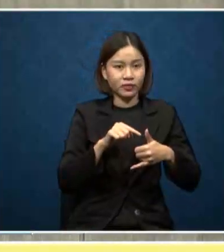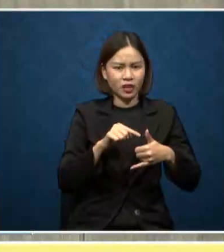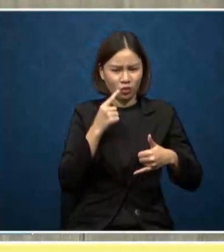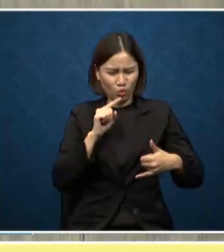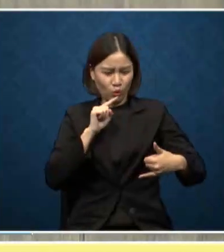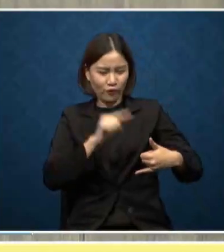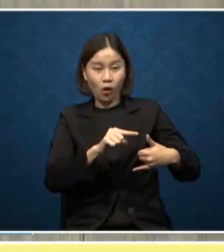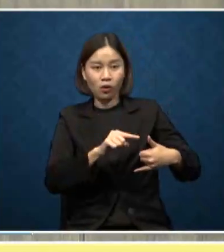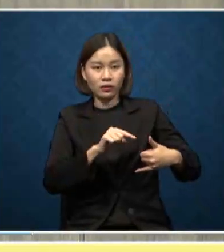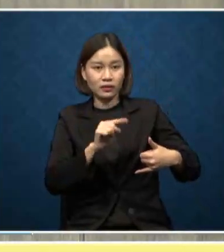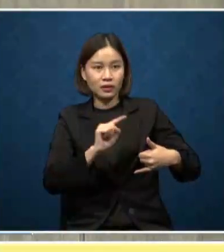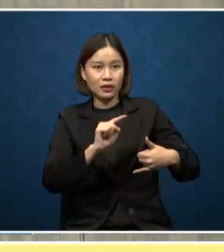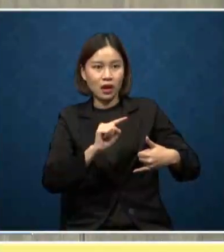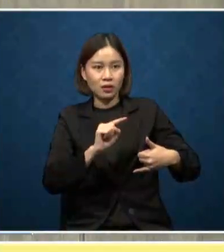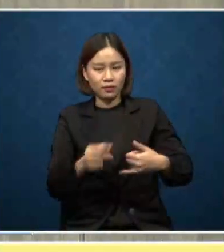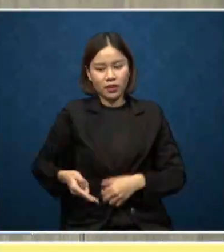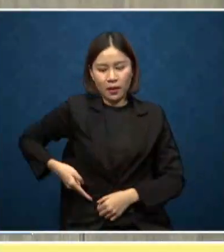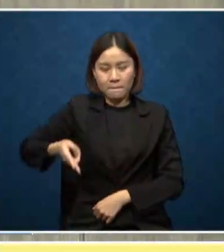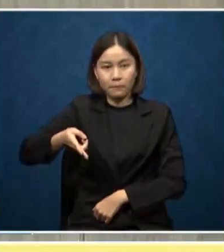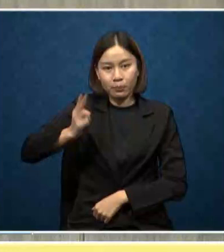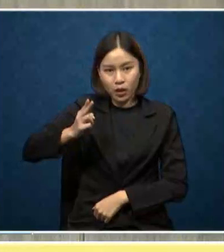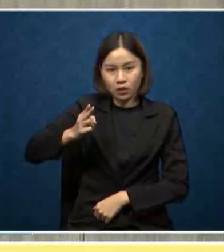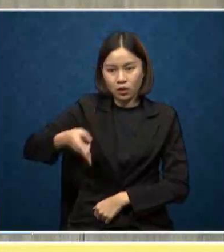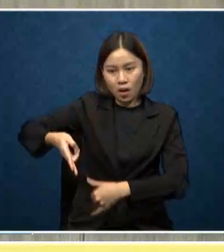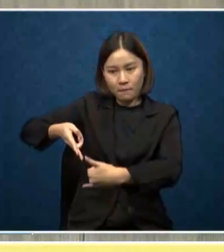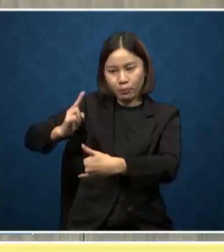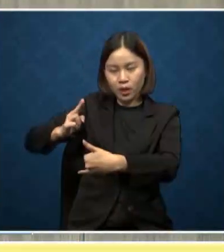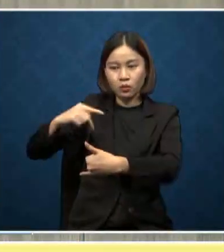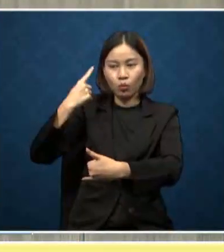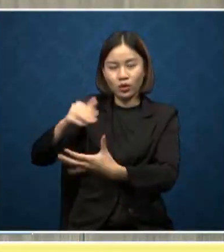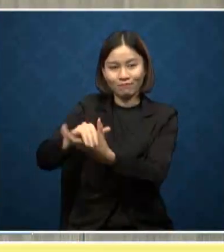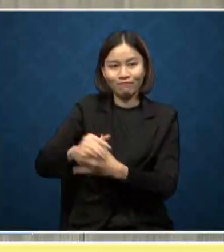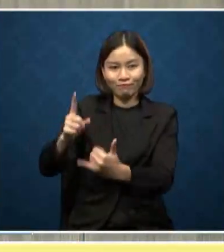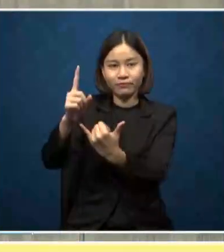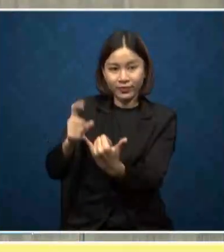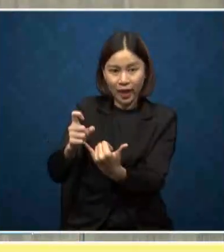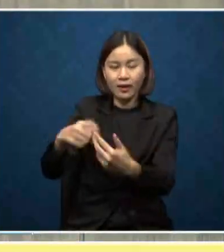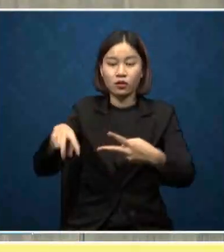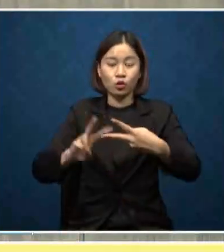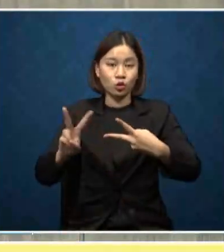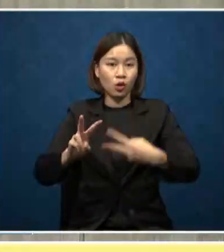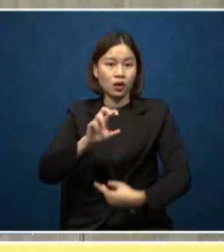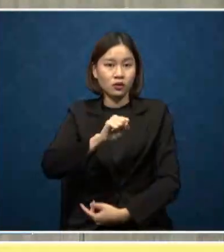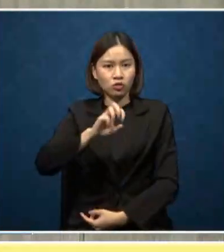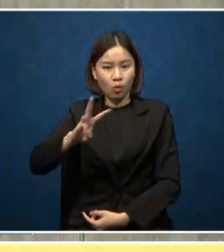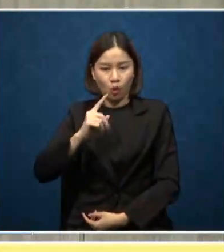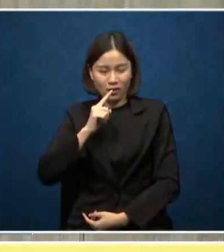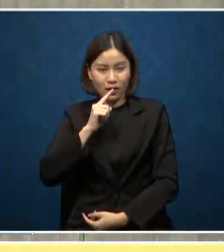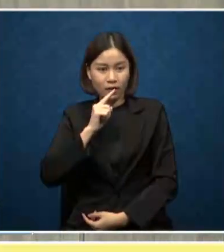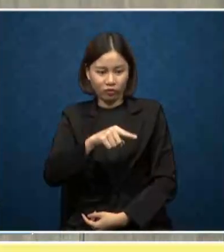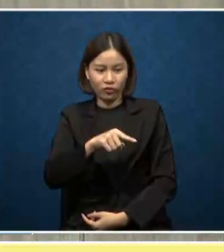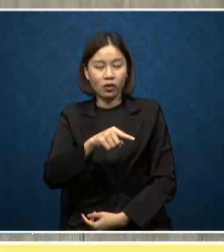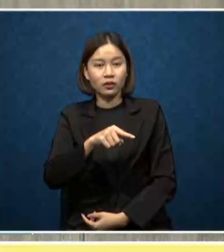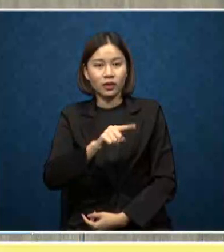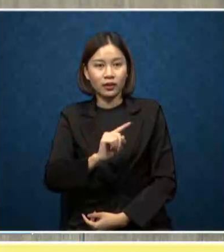หาเรื่องใช้อาวุธปืนยิงภรรยาเสียชีวิตอีกกรณีนึงเป็นสมาชิกวุฒิสภาถูกกล่าวหา